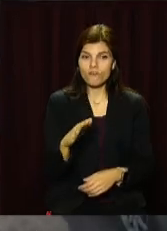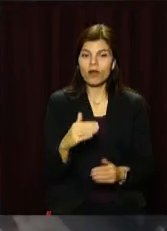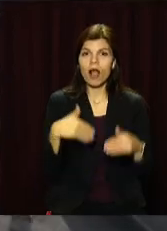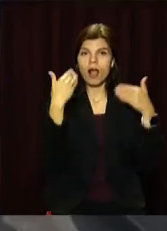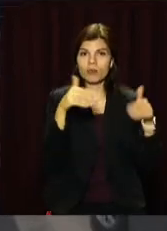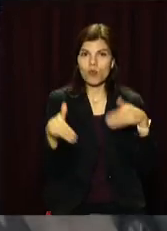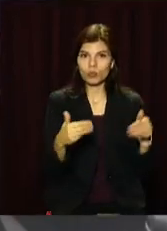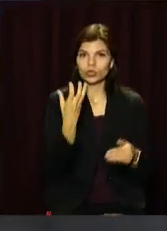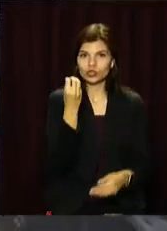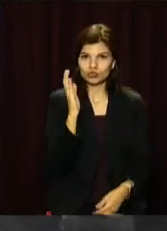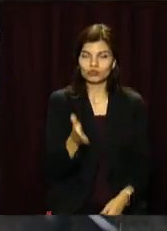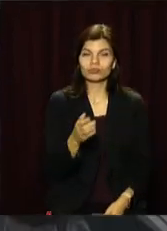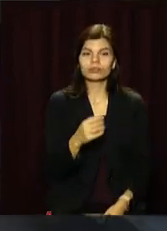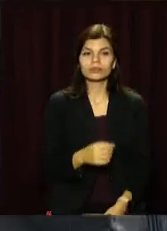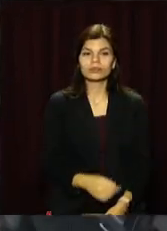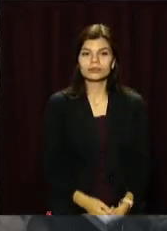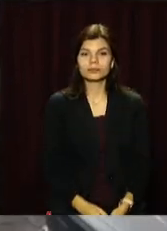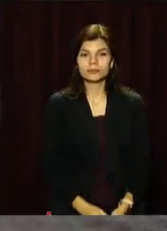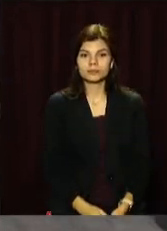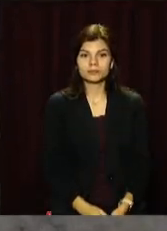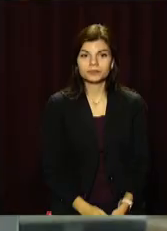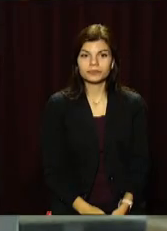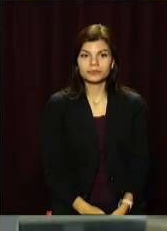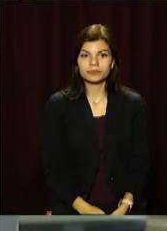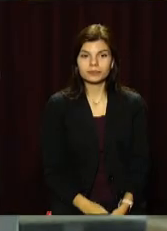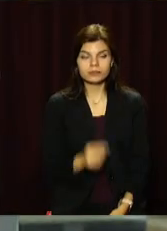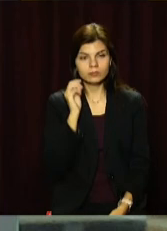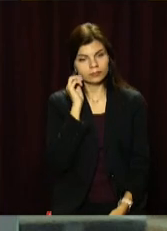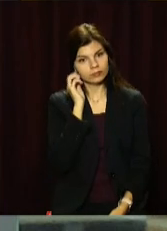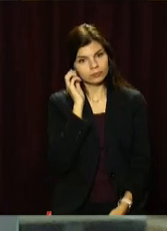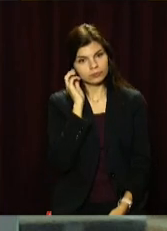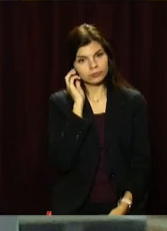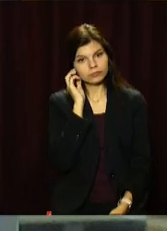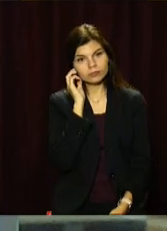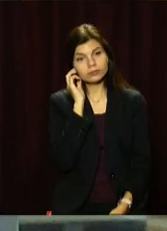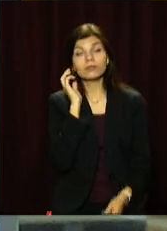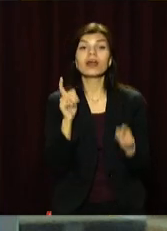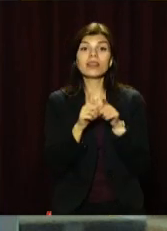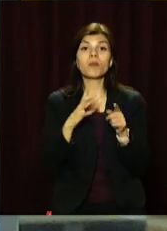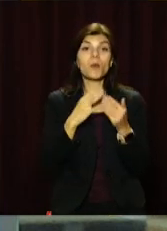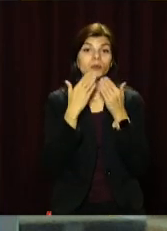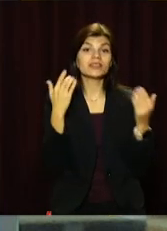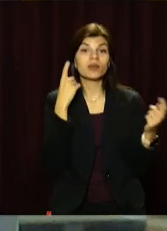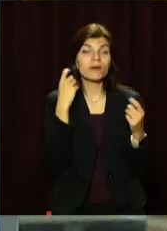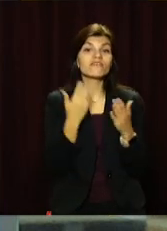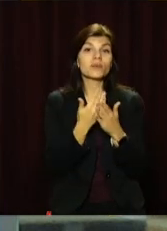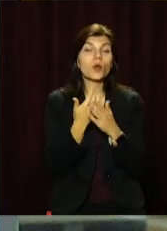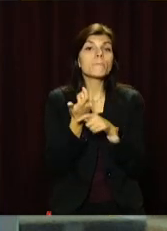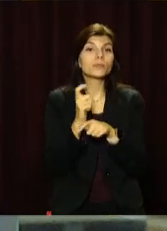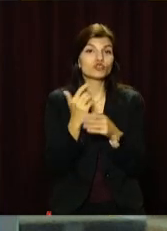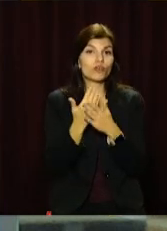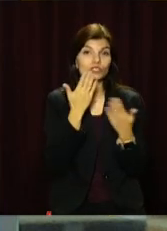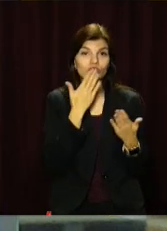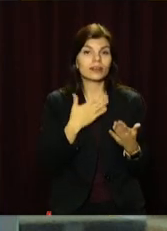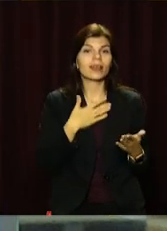Трибушенко, Сергій Язовських, Open News, телеканал «Відкритий». Такою була остання інформація випуску. Більше новин читайте на